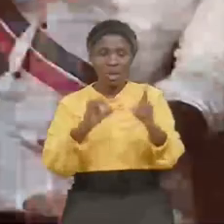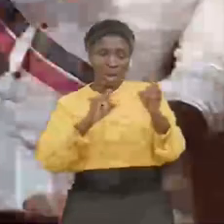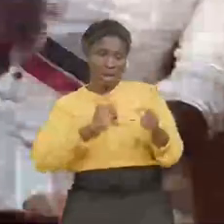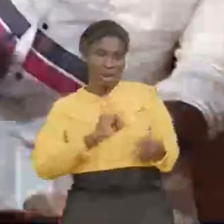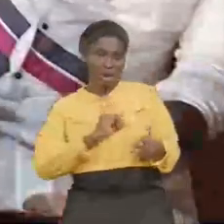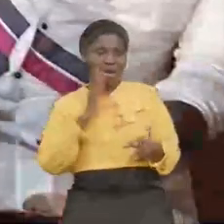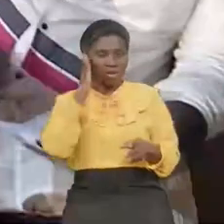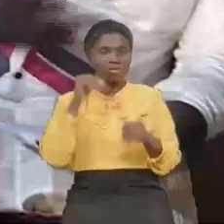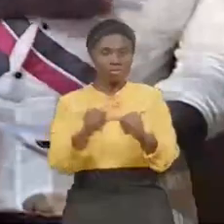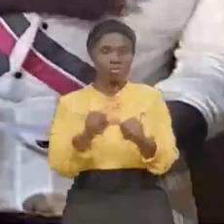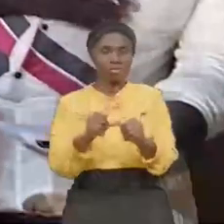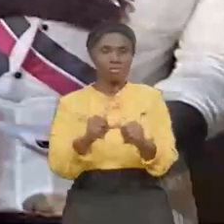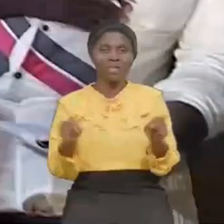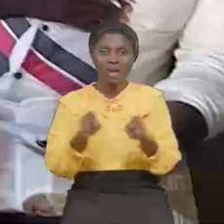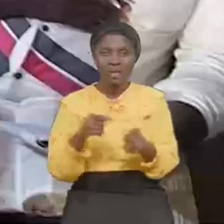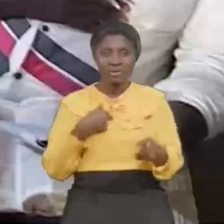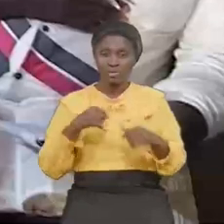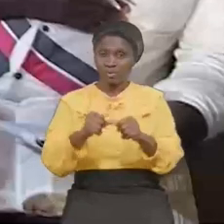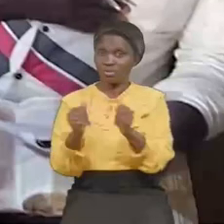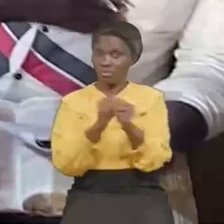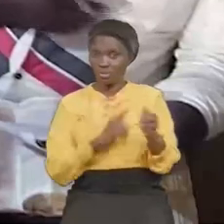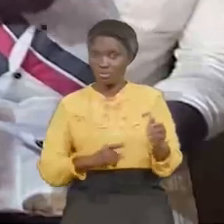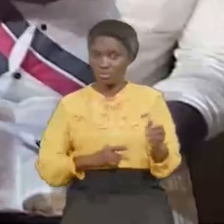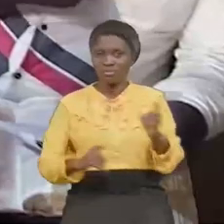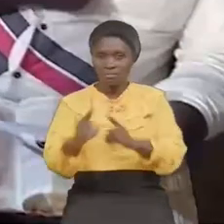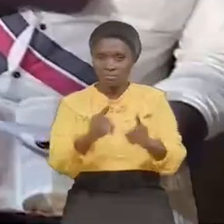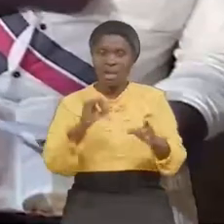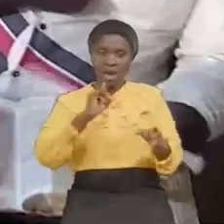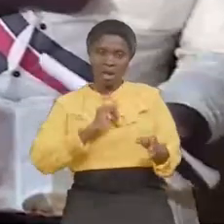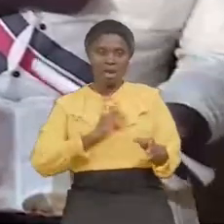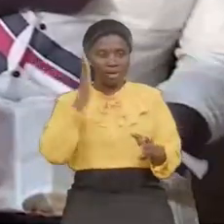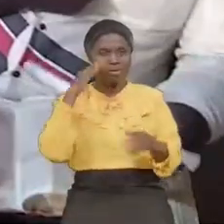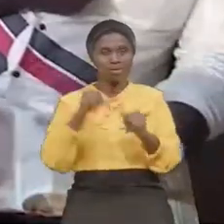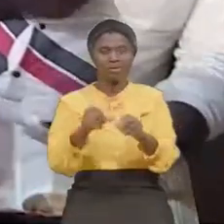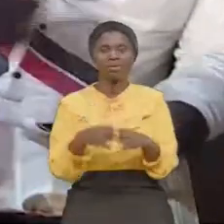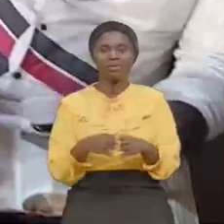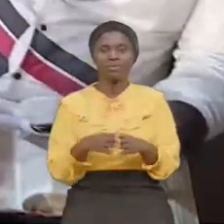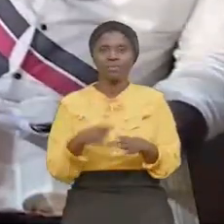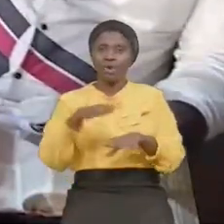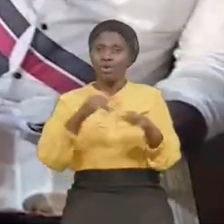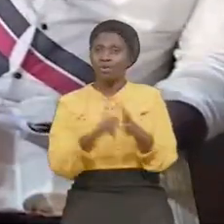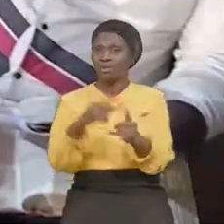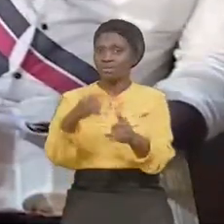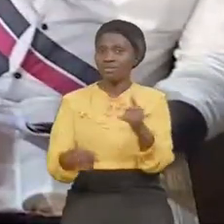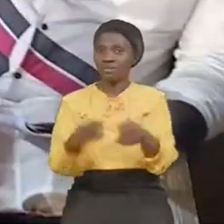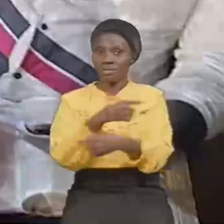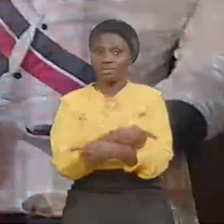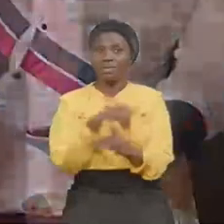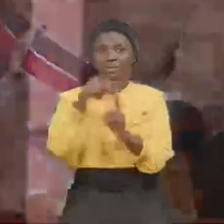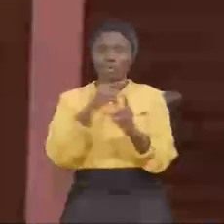Comme nous continuons avec le Seigneur. Je vais continuer. En ce dernier jour, quand le